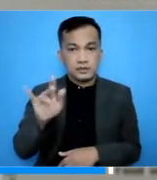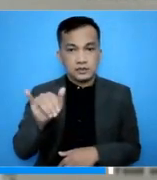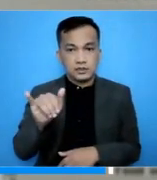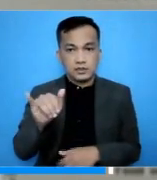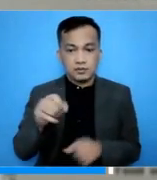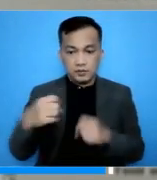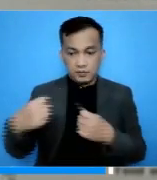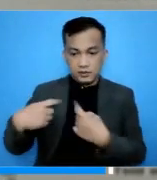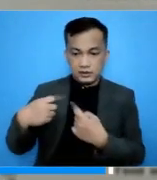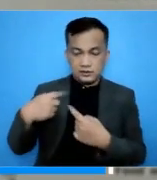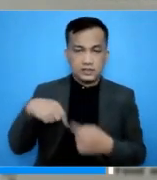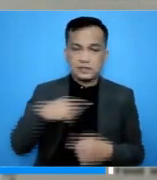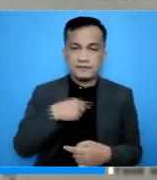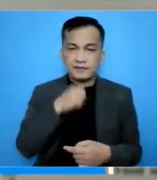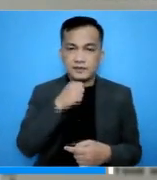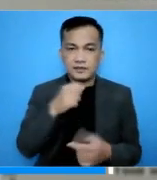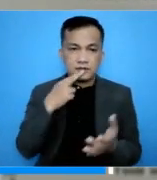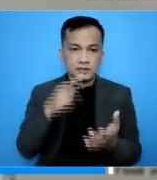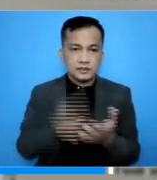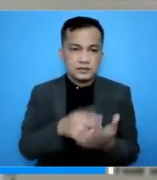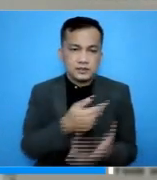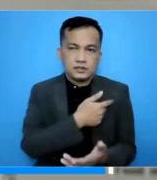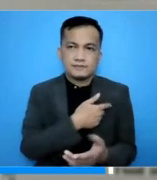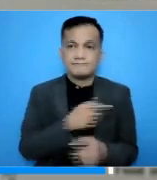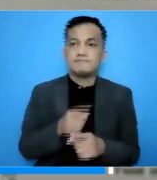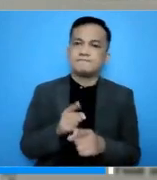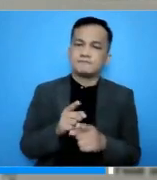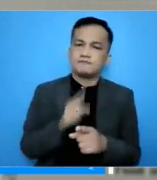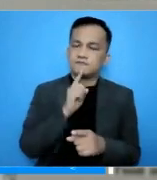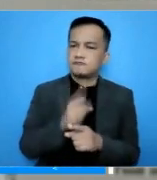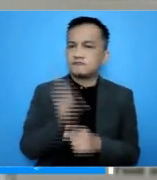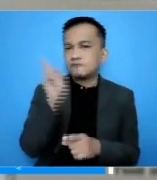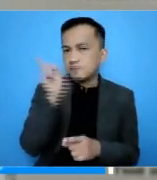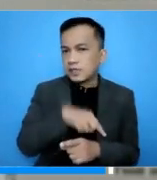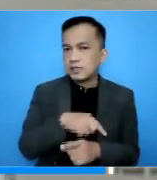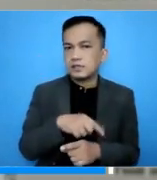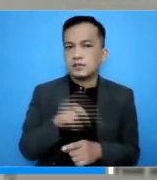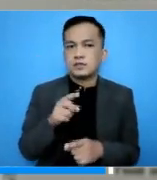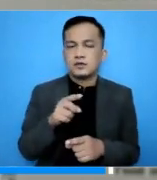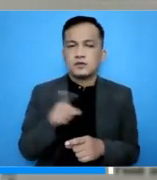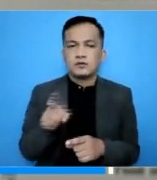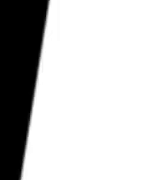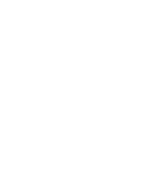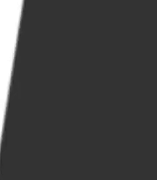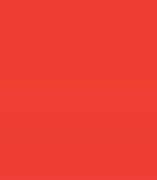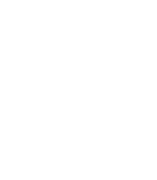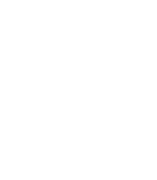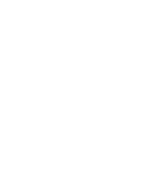Lalo na kung ito ay counterfeit, falsified, or mga substandard drugs.